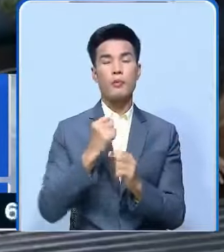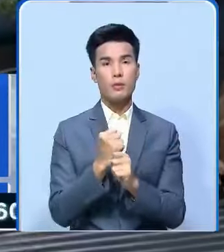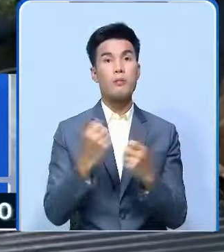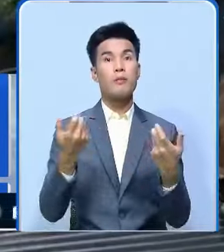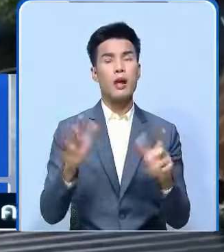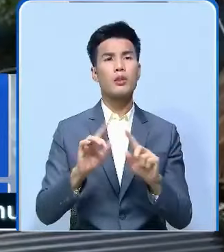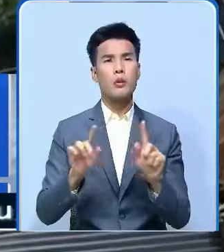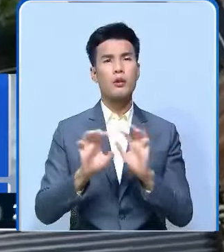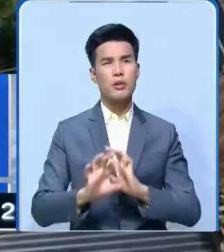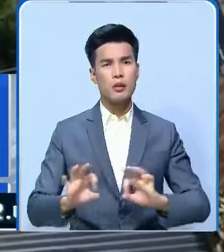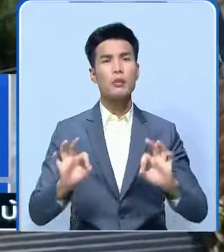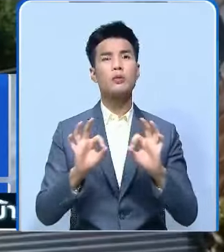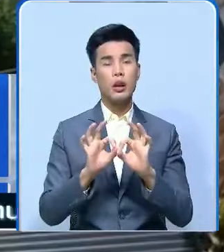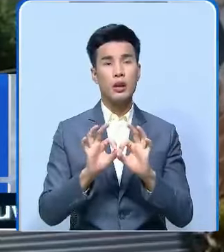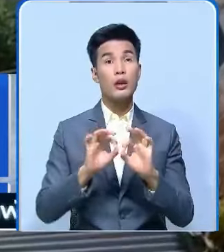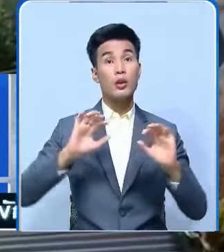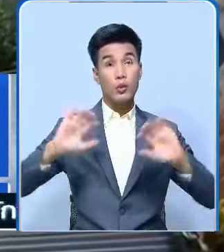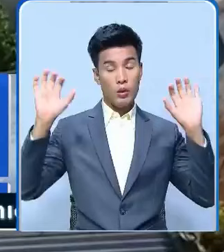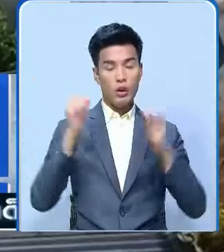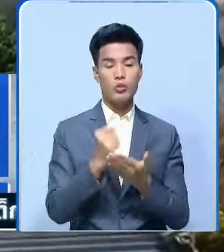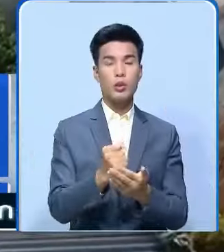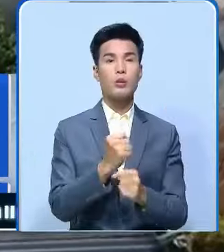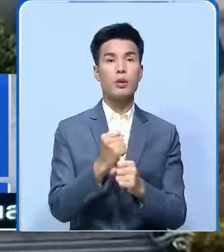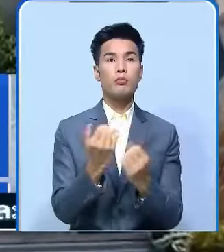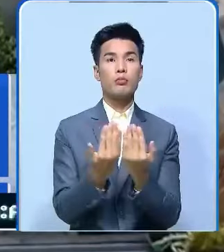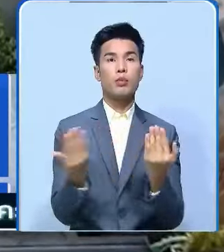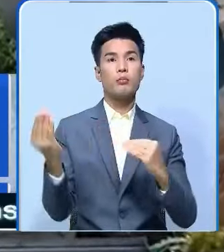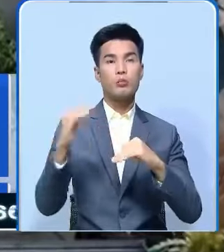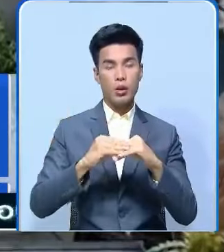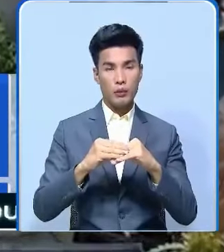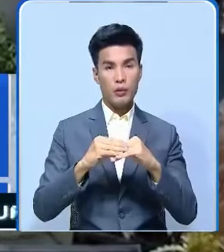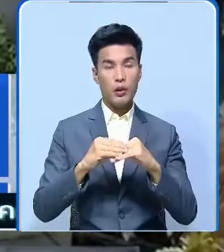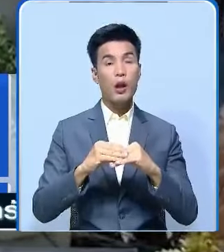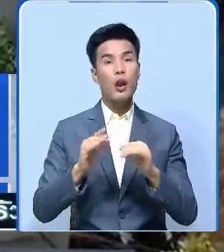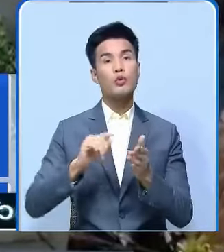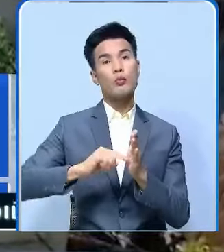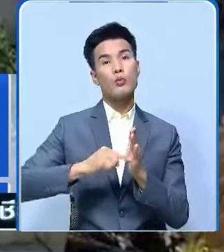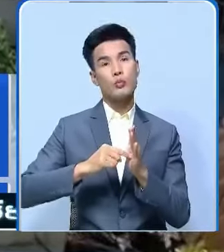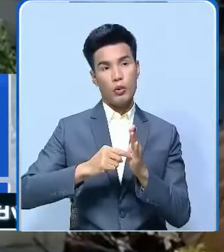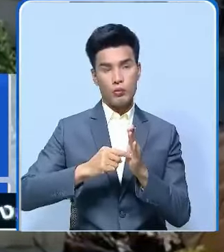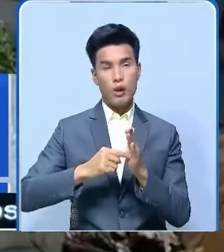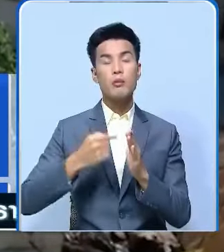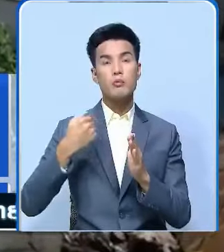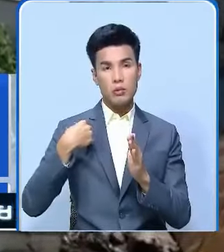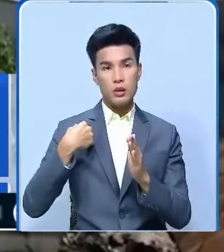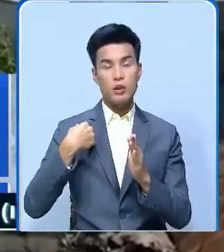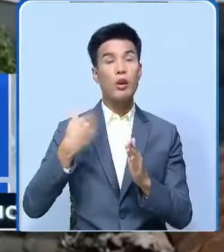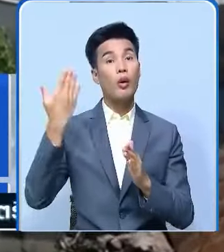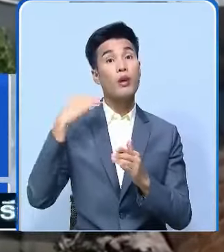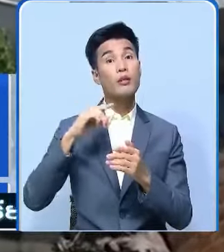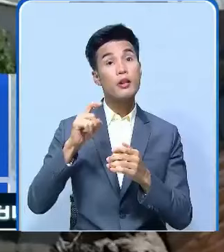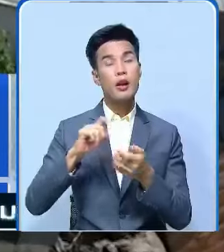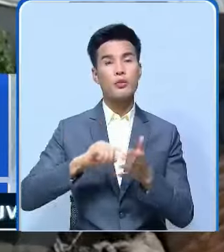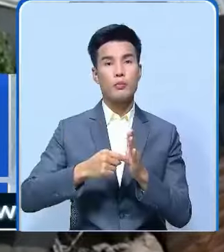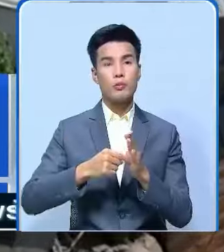และที่สำคัญวันนี้หน่วยงานต่างๆเขาจะเข้าไปทำพนังกั้นน้ำเพิ่มอีกหลายจุดแล้วก็ซ่อมแซมในส่วนที่มันเสียหายไปก่อนหน้านี้ส่วน